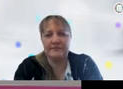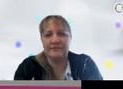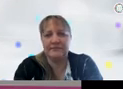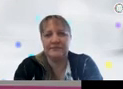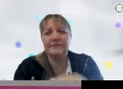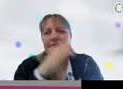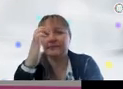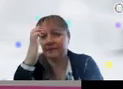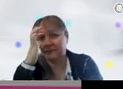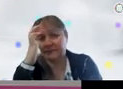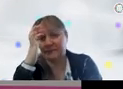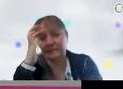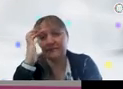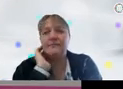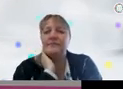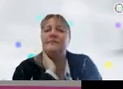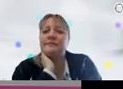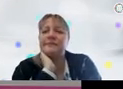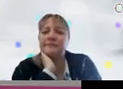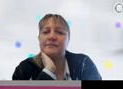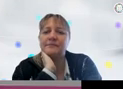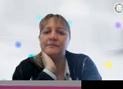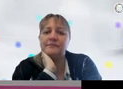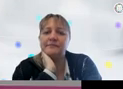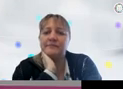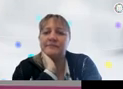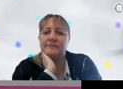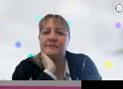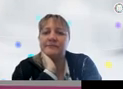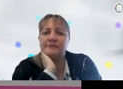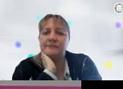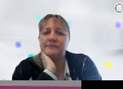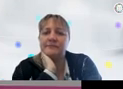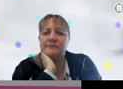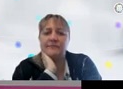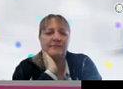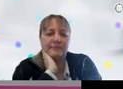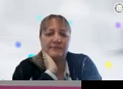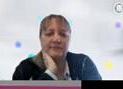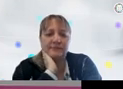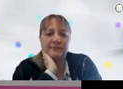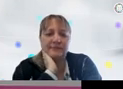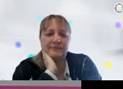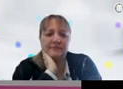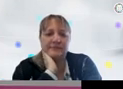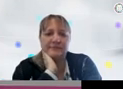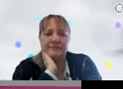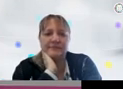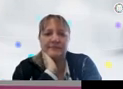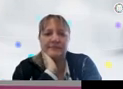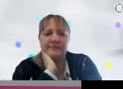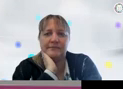Manche in Ihrem Bereich kennen uns schon sehr gut, manche auch noch nicht. Ecodemy ist die